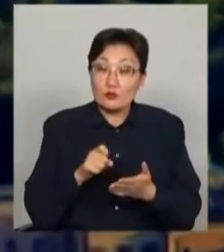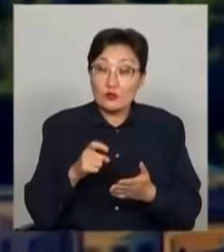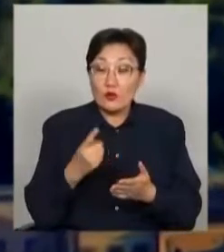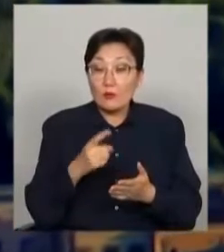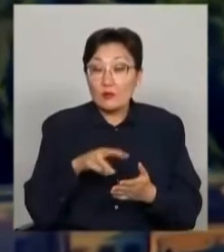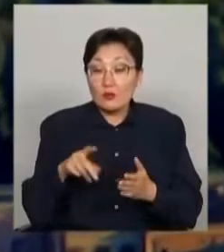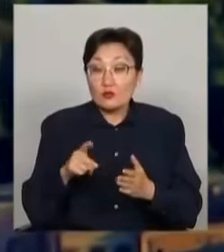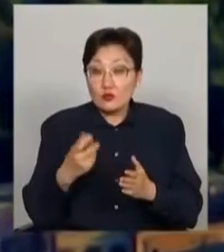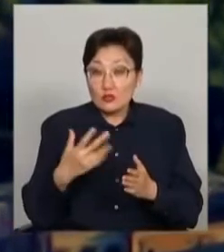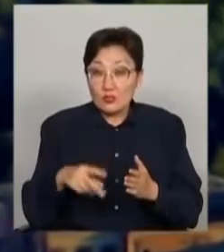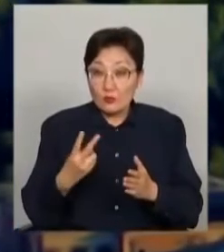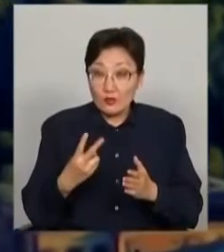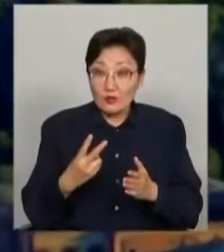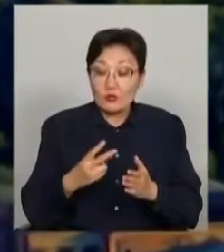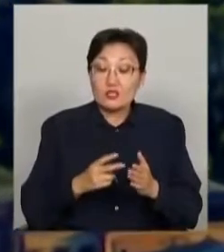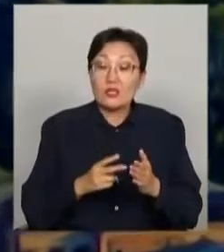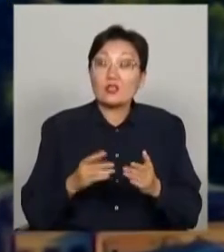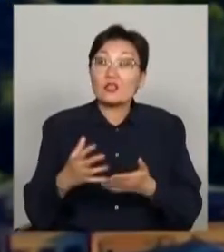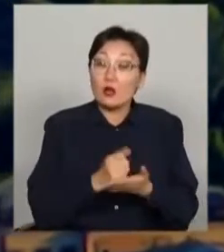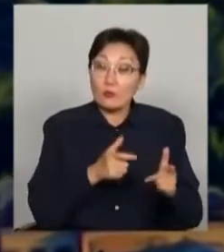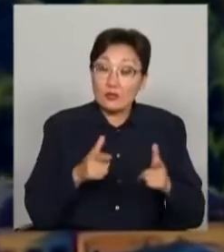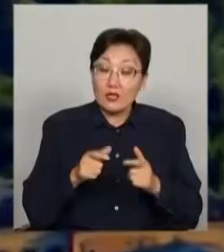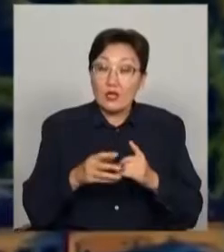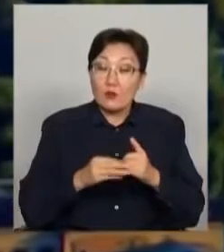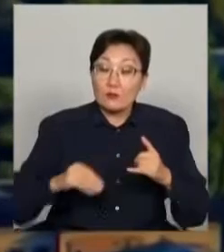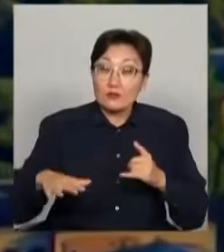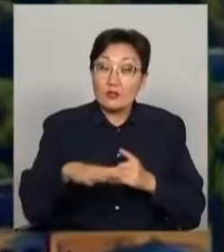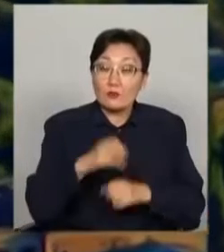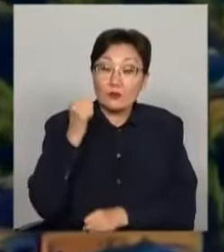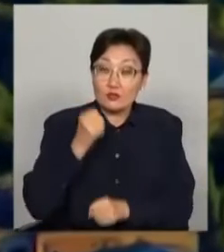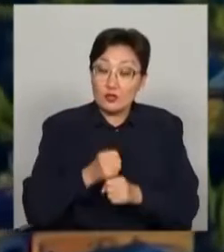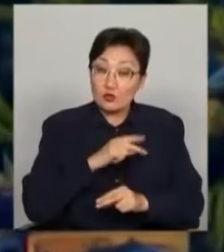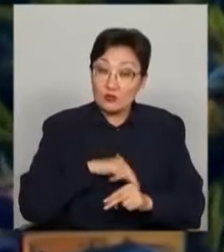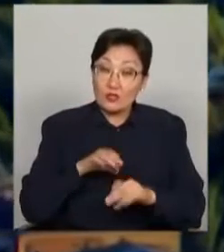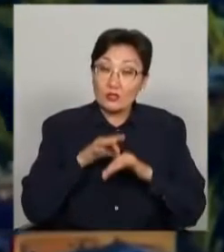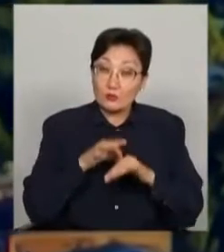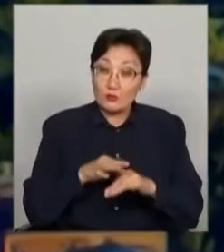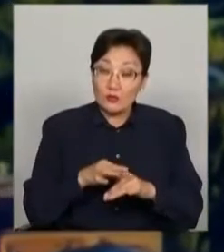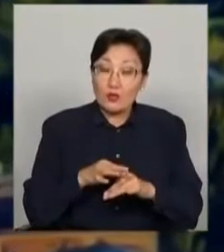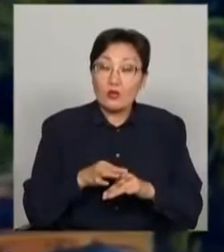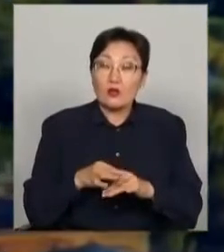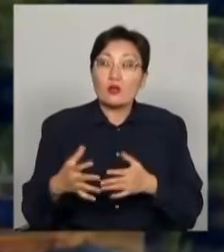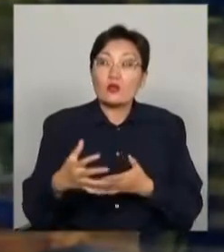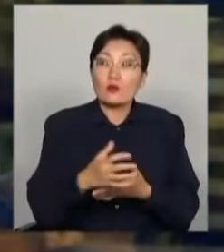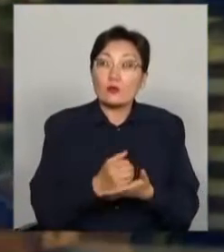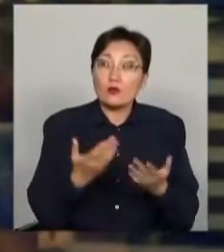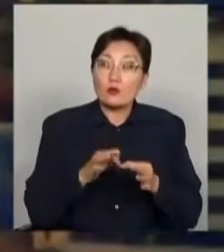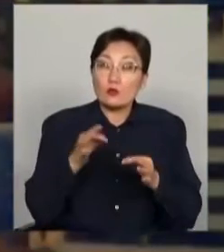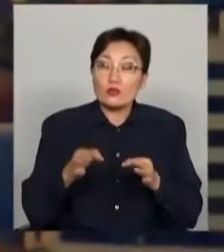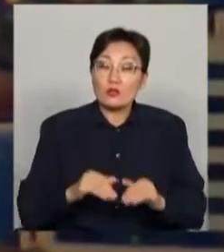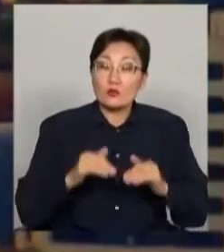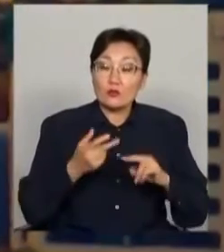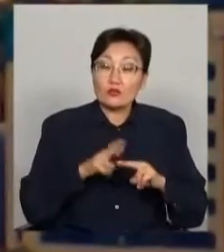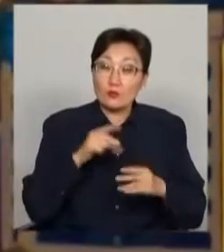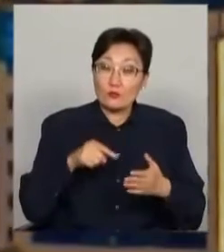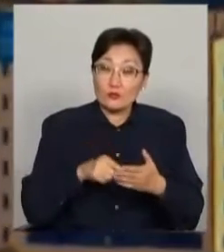тоннадан артық астық қамбаға бастырылған. Жалпы дала еңбеккерлердің жұмысы қалай жүріп жатыр? Түсім қай өңірлерде жоғары? Бұл